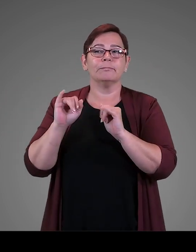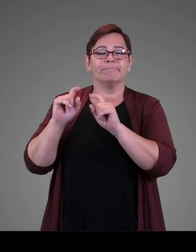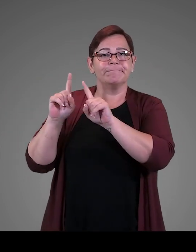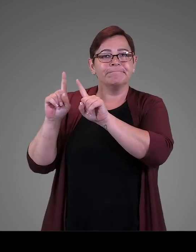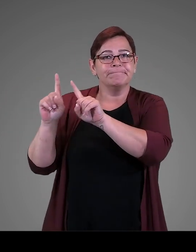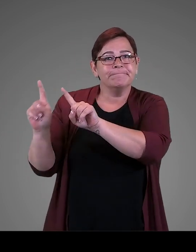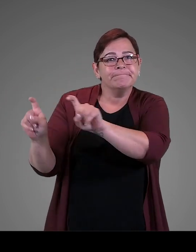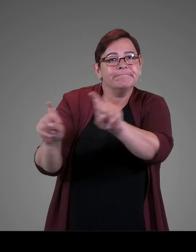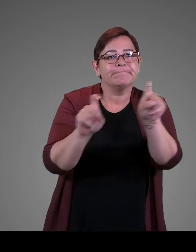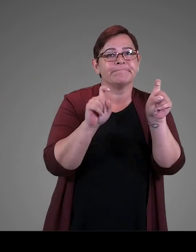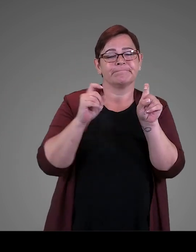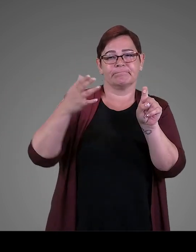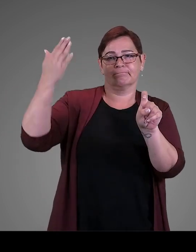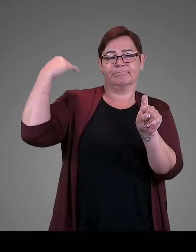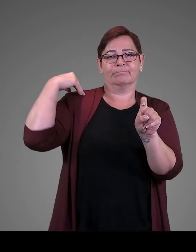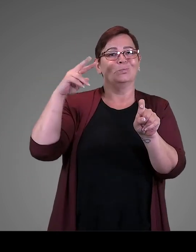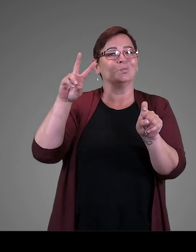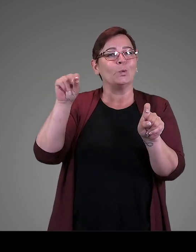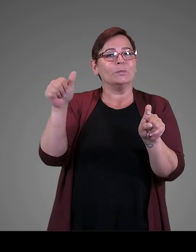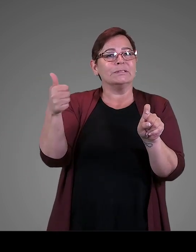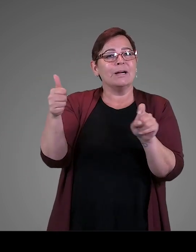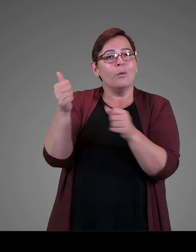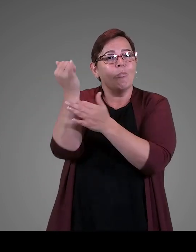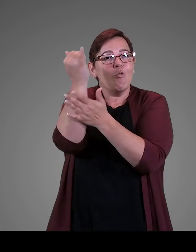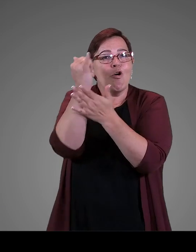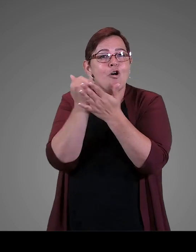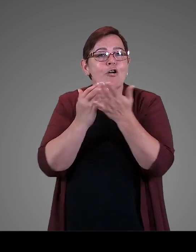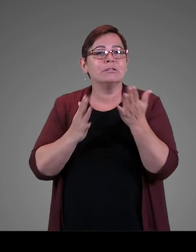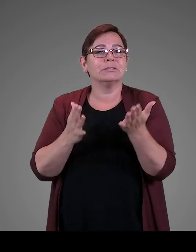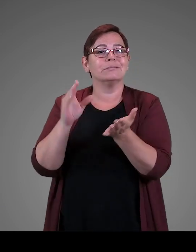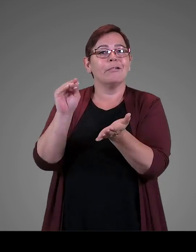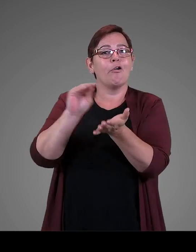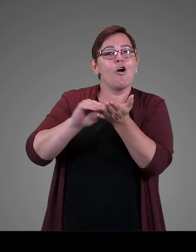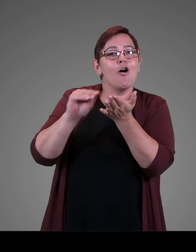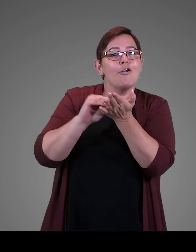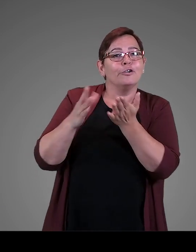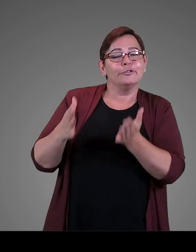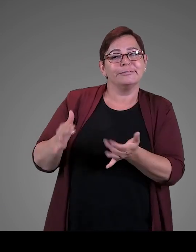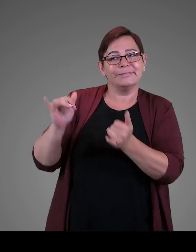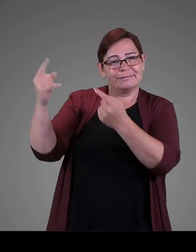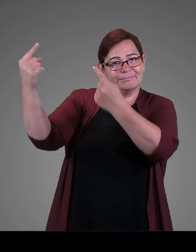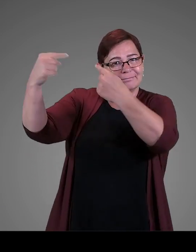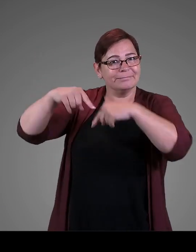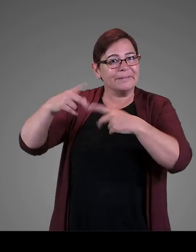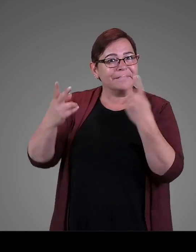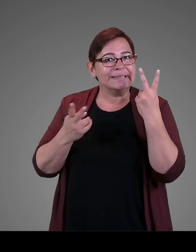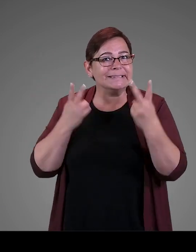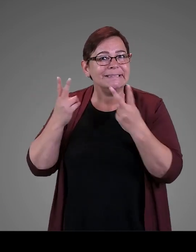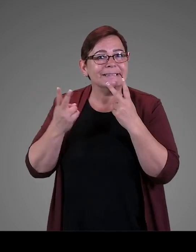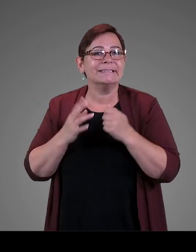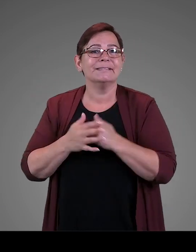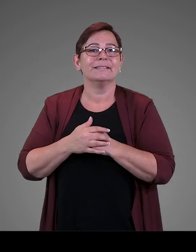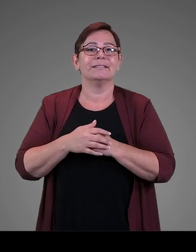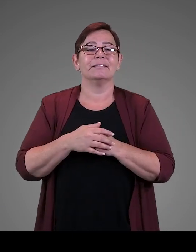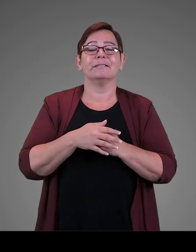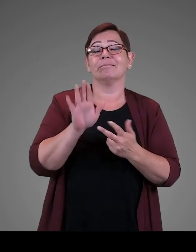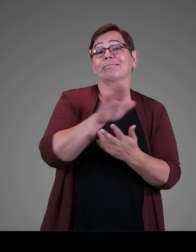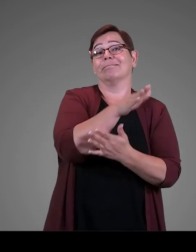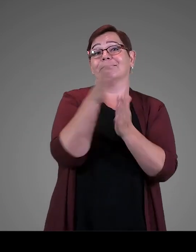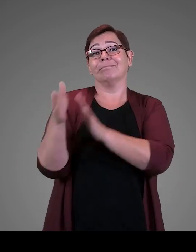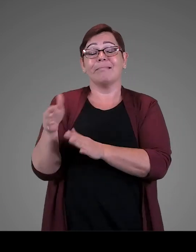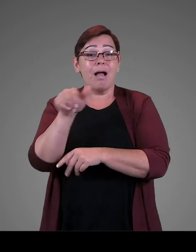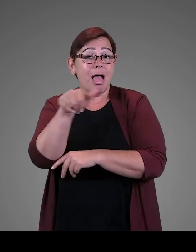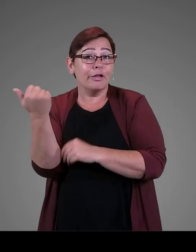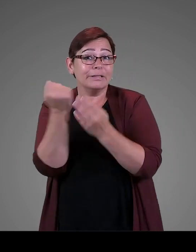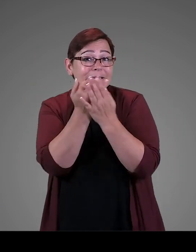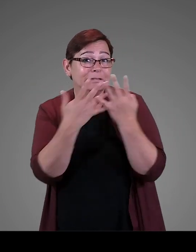publication rétrospective des pratiques au Troisième Impérial. Il y a une série d'entrevues qui a été faite en 2010 avec des artistes, des auteurs qui sont passés par chez nous. Il y a